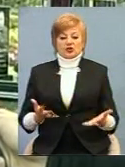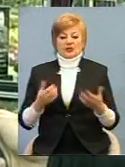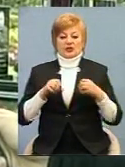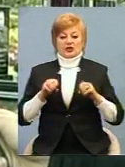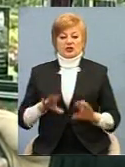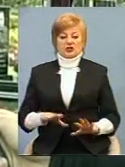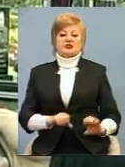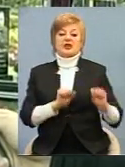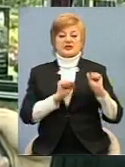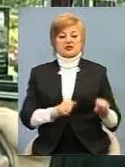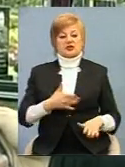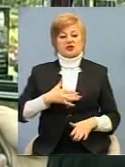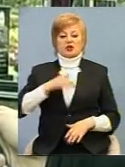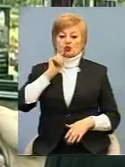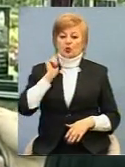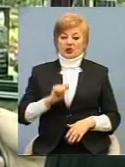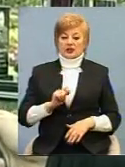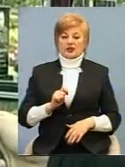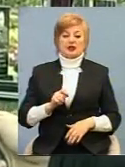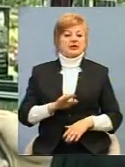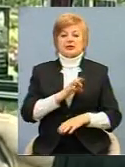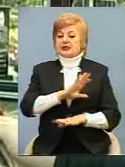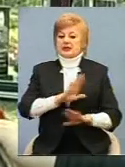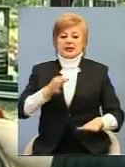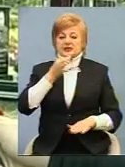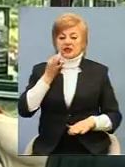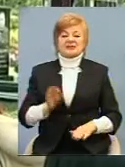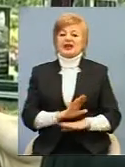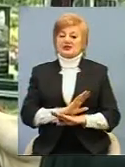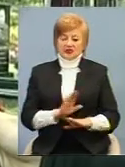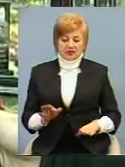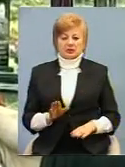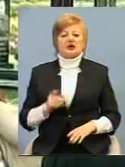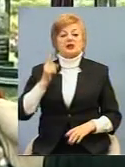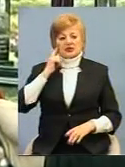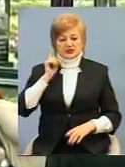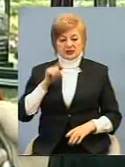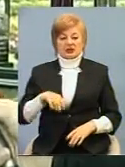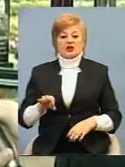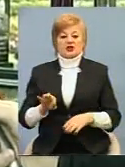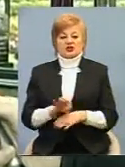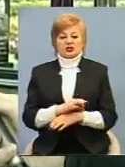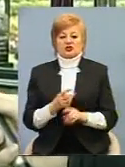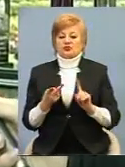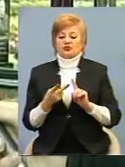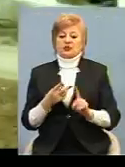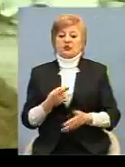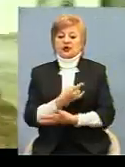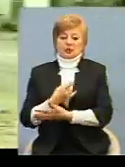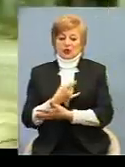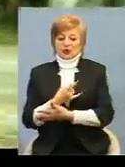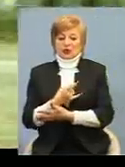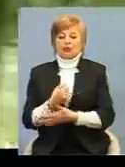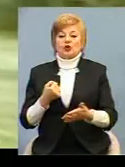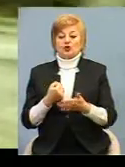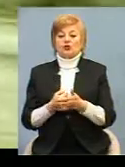рішення захищати нашу Україну. Він не сказав ні, коли знав, що дружина має другу дитину. Ще до